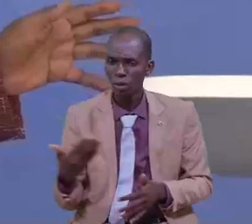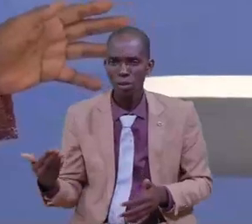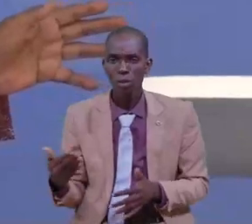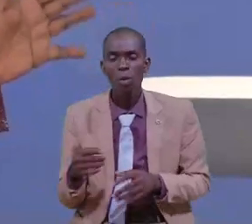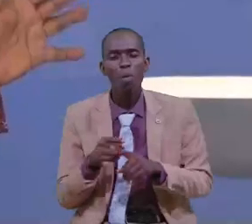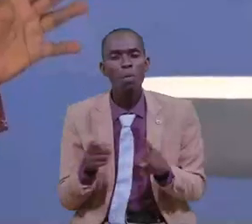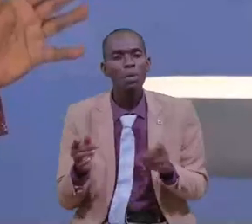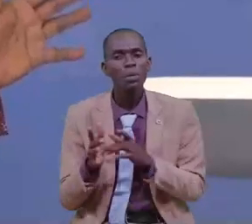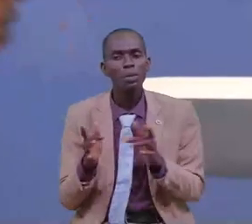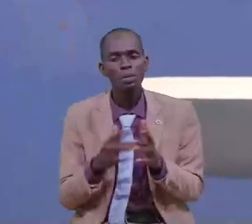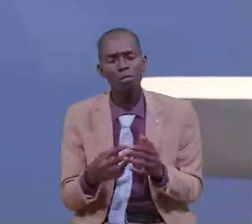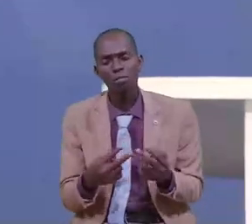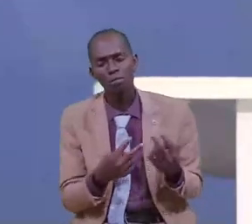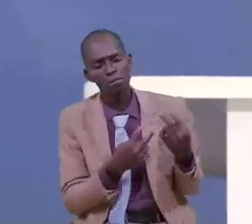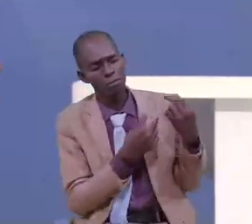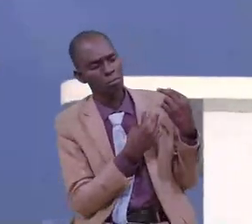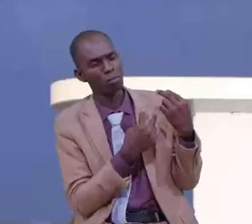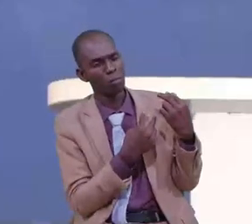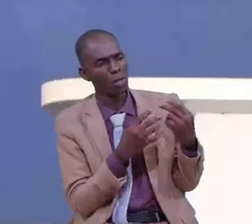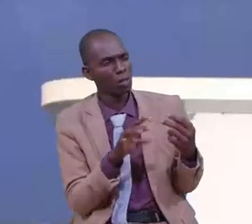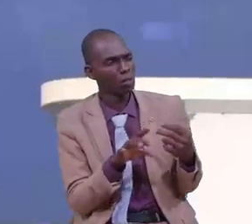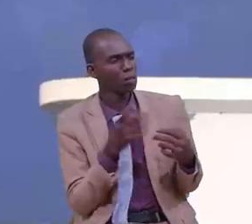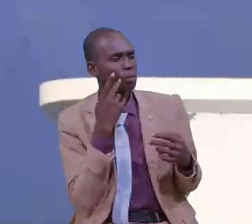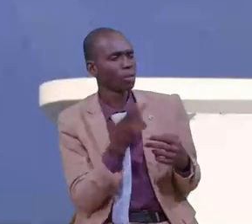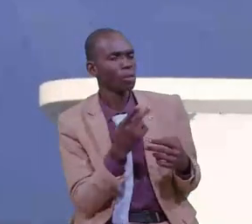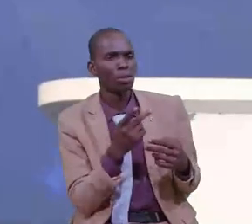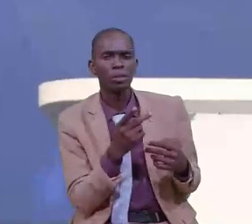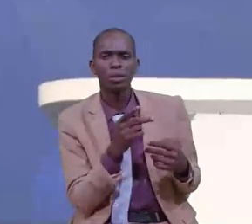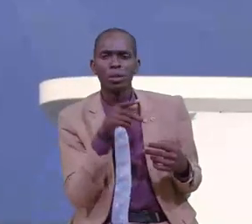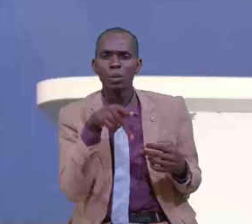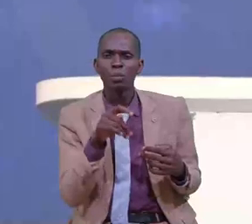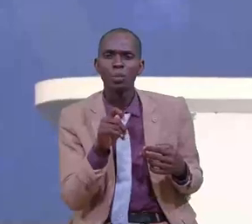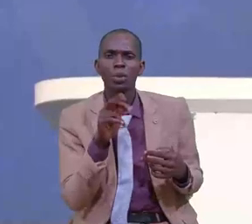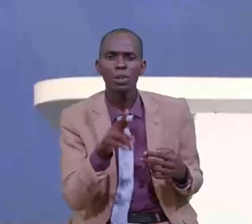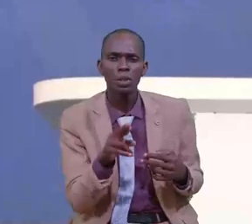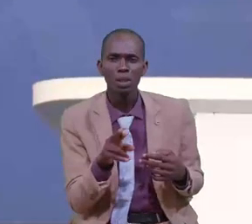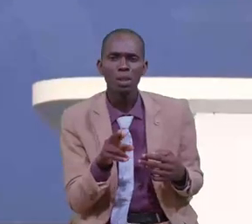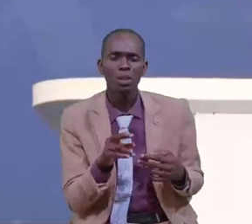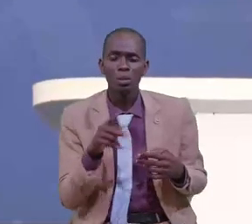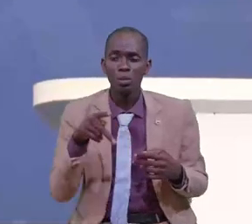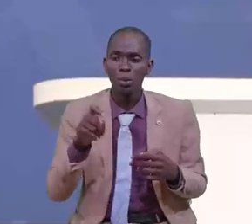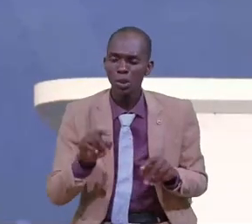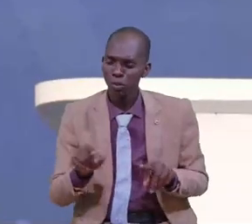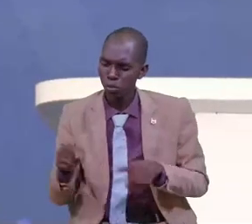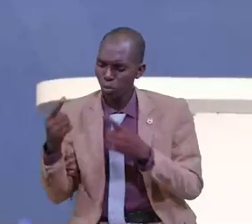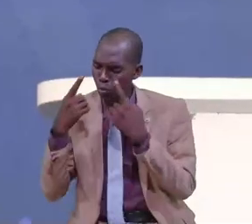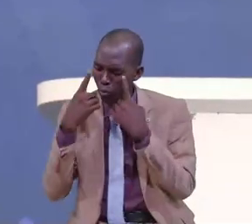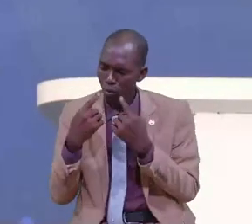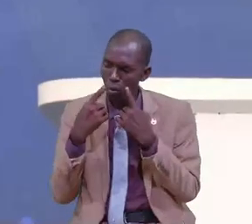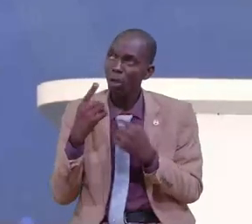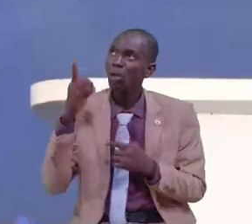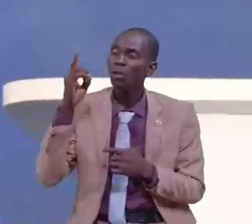juste regardé. Il l'a vu. Il a pleuré. Il a été pardonné.